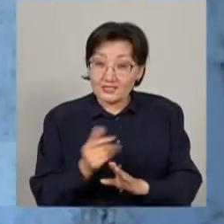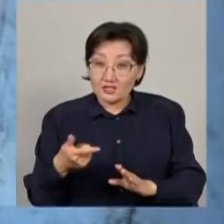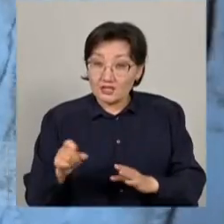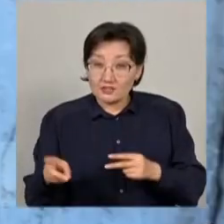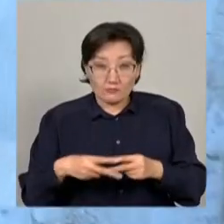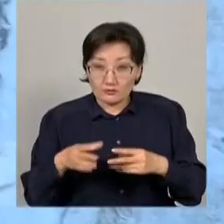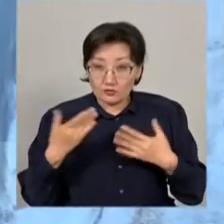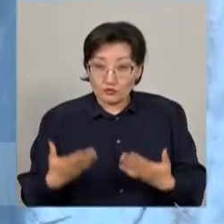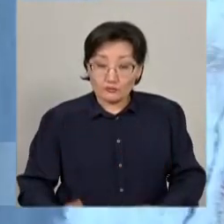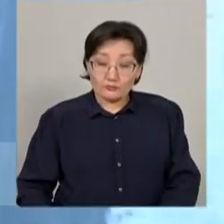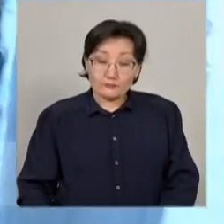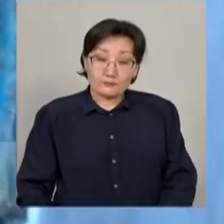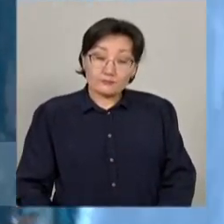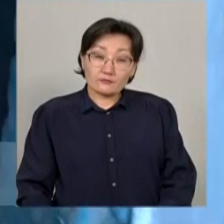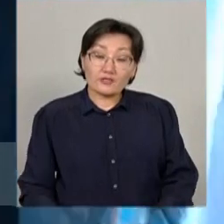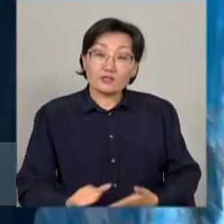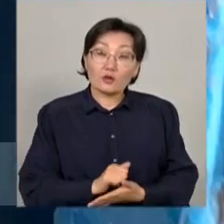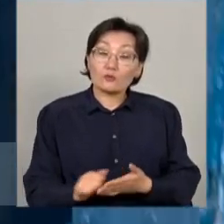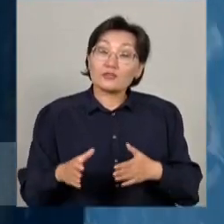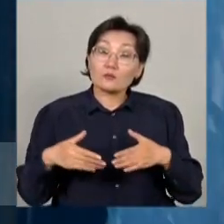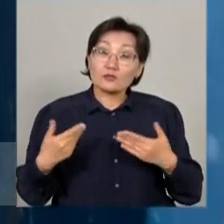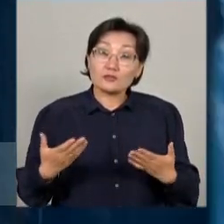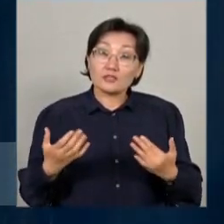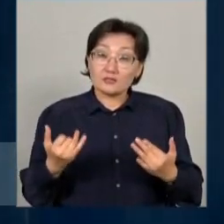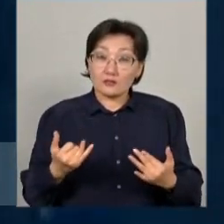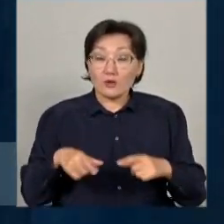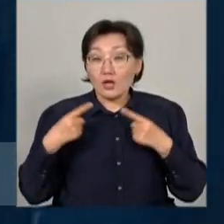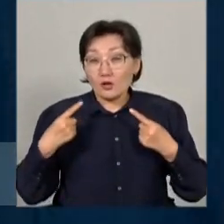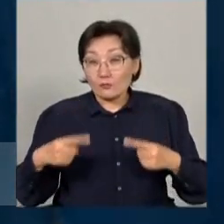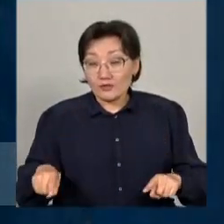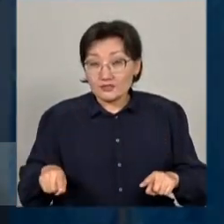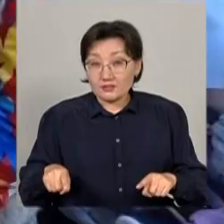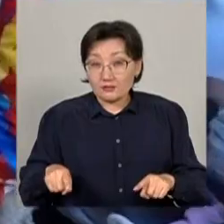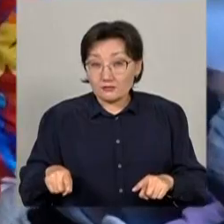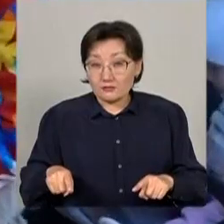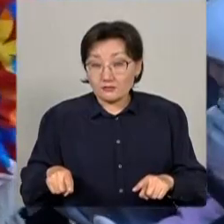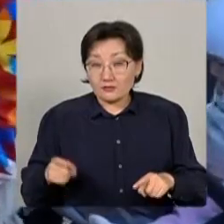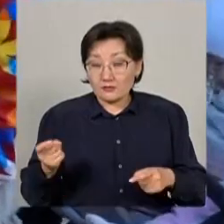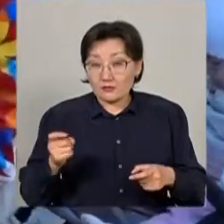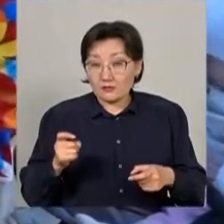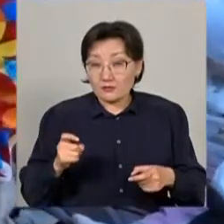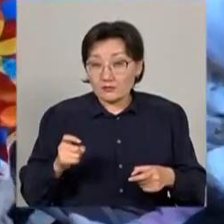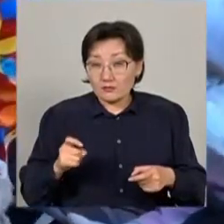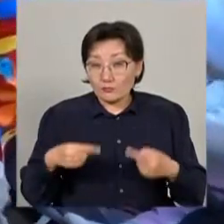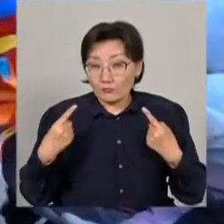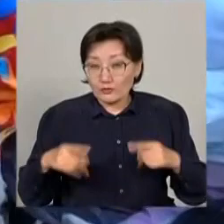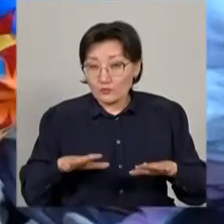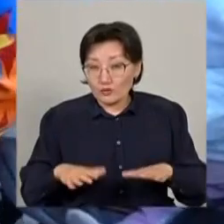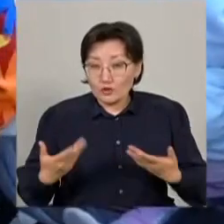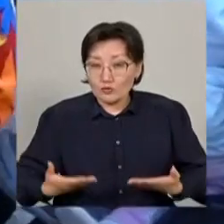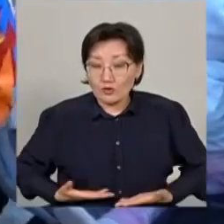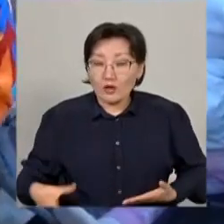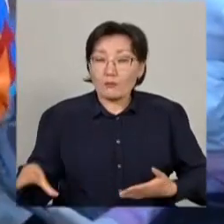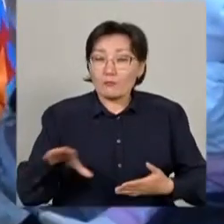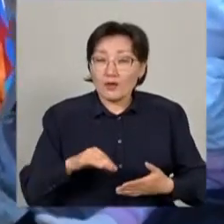кірмеген. Документіміз жоқ. Қазір басқа жаққа тұрғанбыз. Өрден бәрін шығарып берген ана пропискадан.